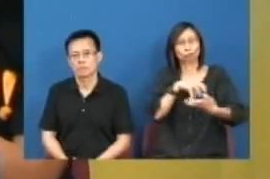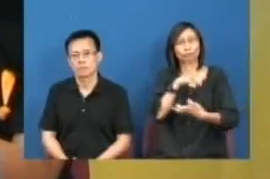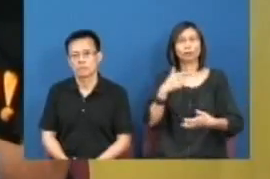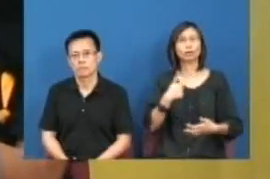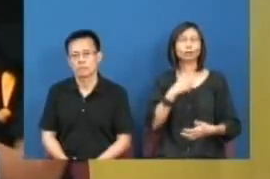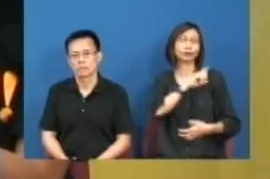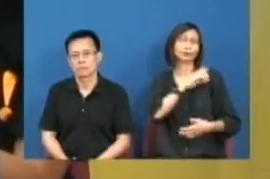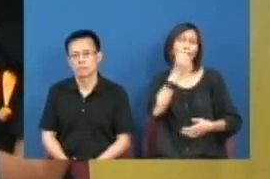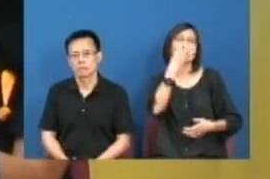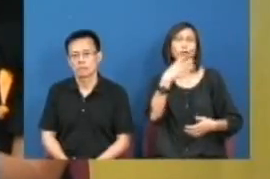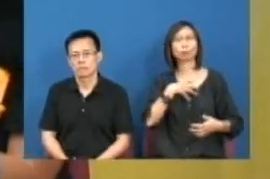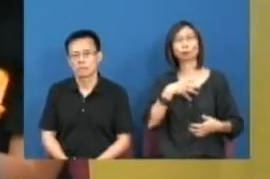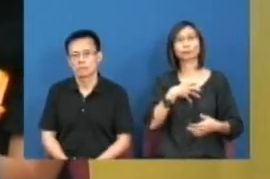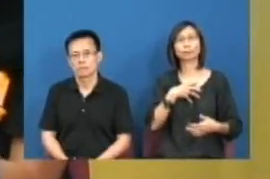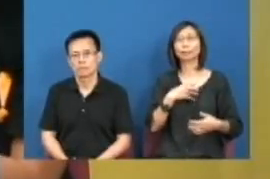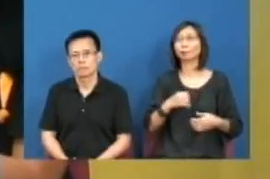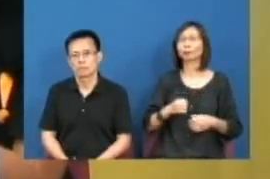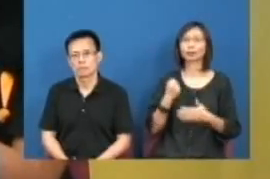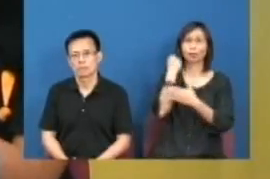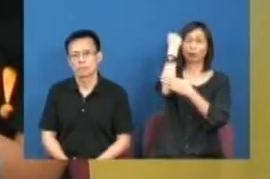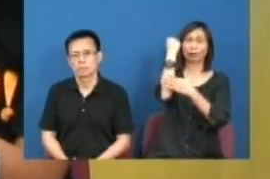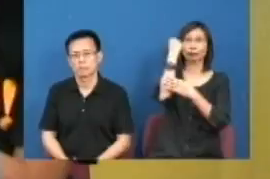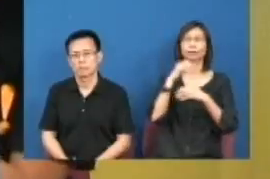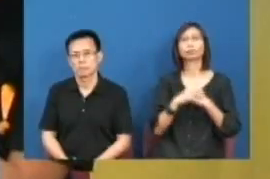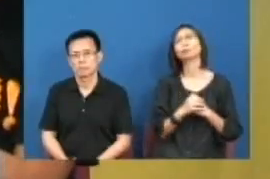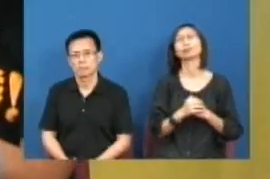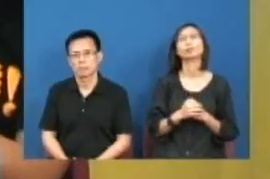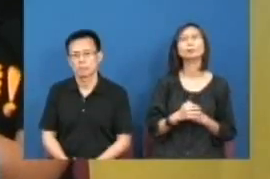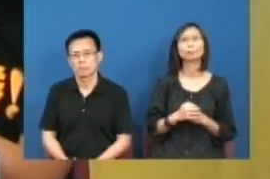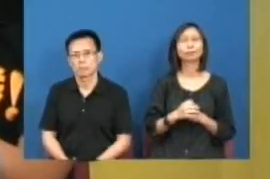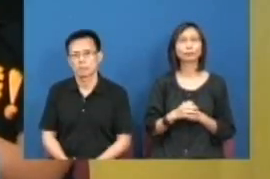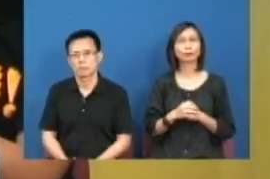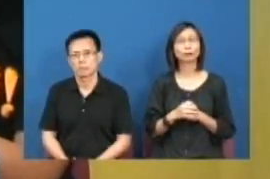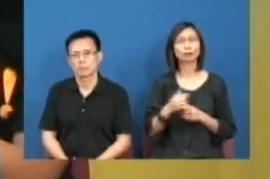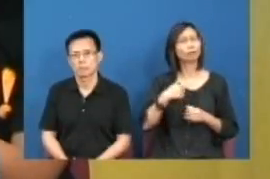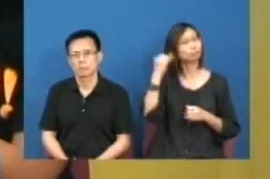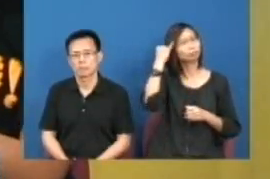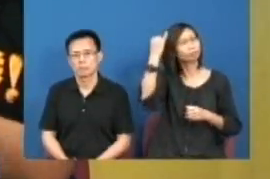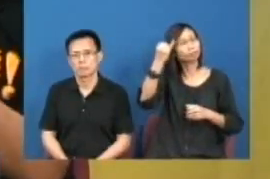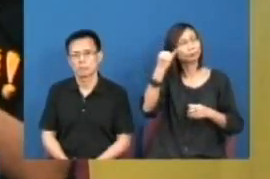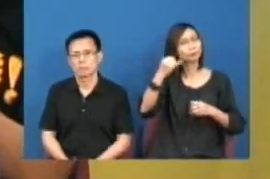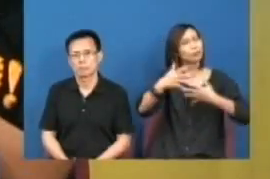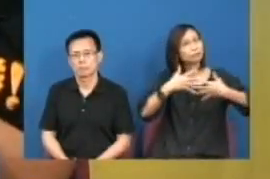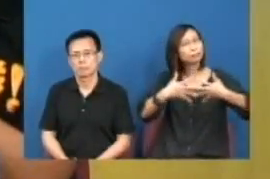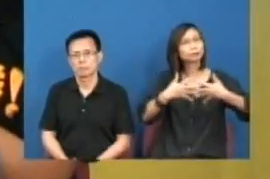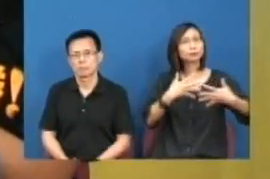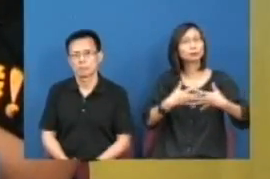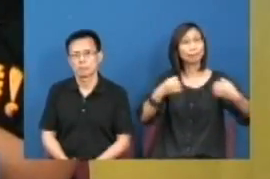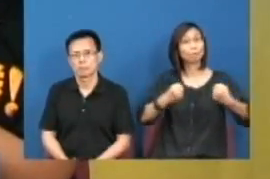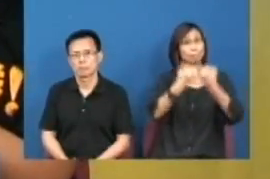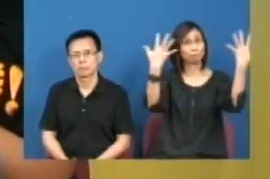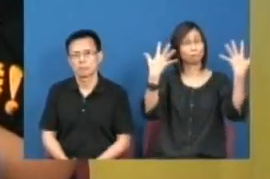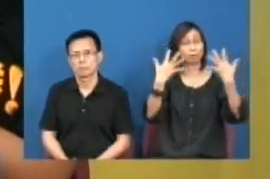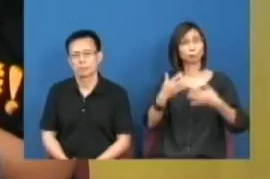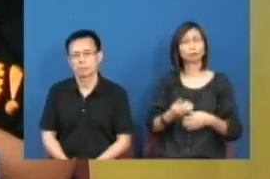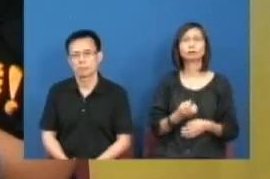一啲叫起事啦，叫做嚇一啲 uprising 啊叫做。咁我唔知依一啲事件，第一發生廣東啦，第二其